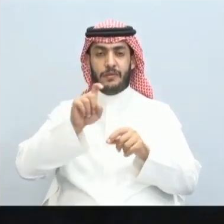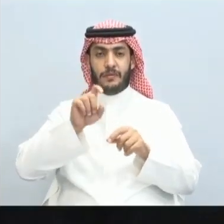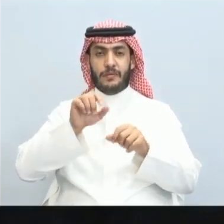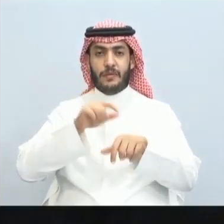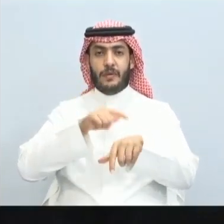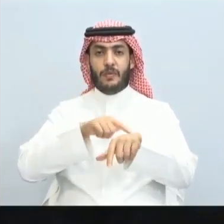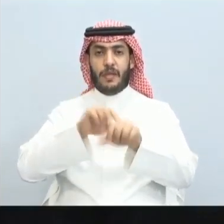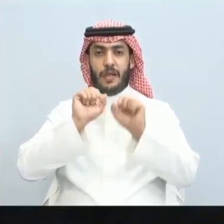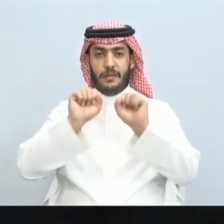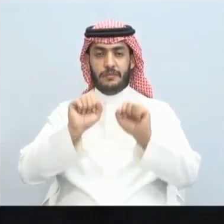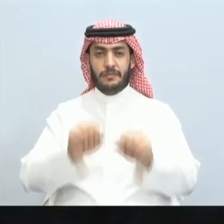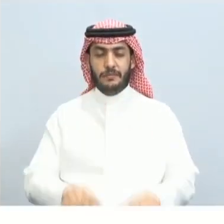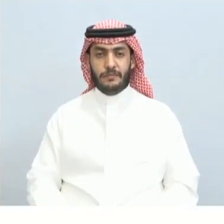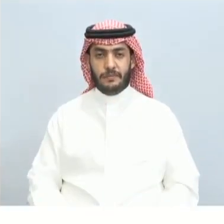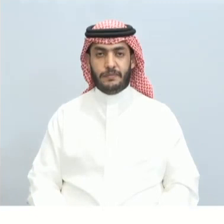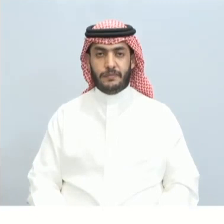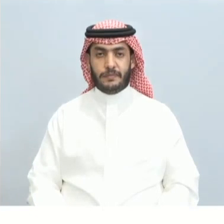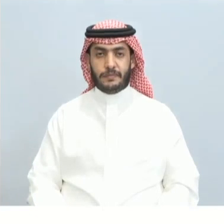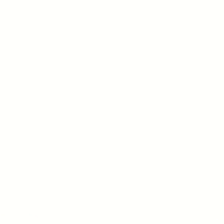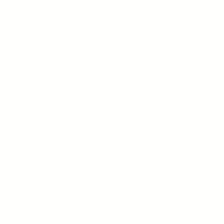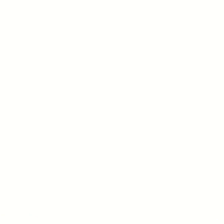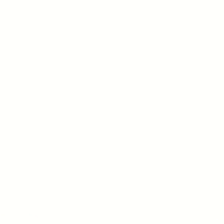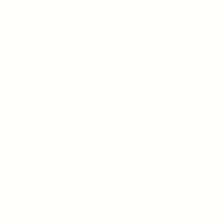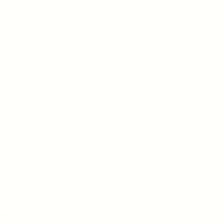الان لكم الوقت يا احبه